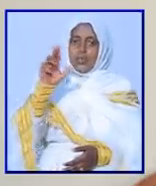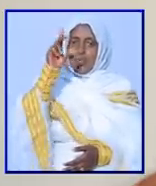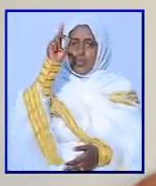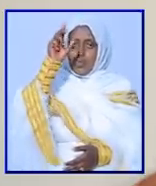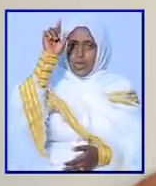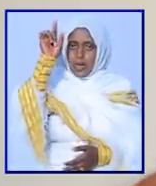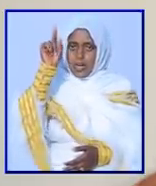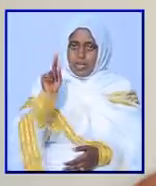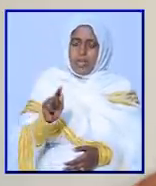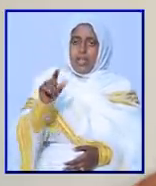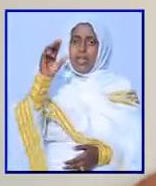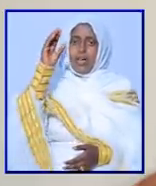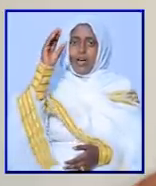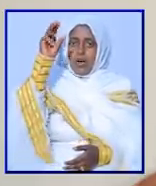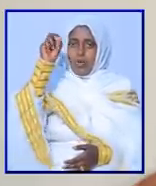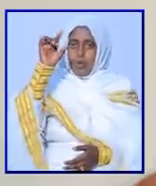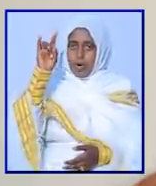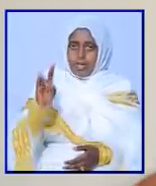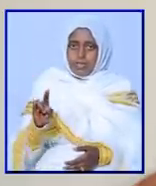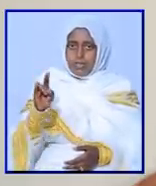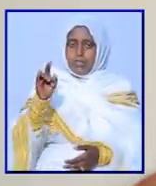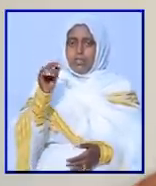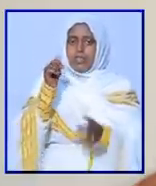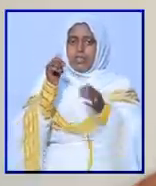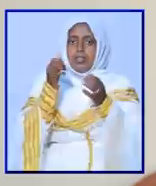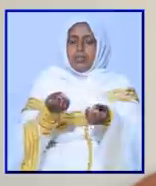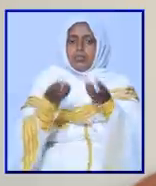ዲካሮያን አዋዝ ብዙነህ